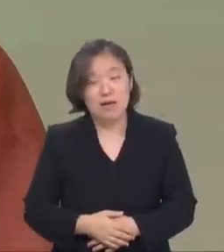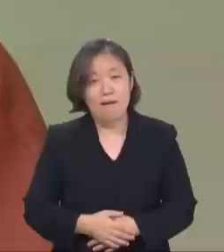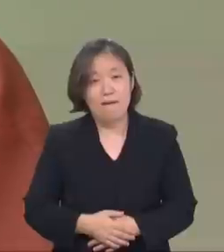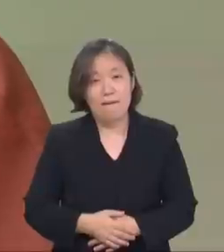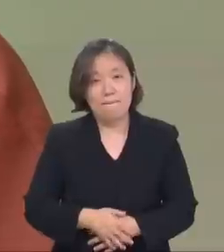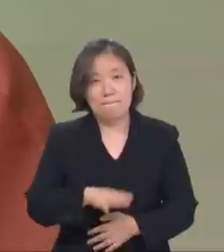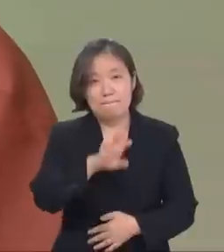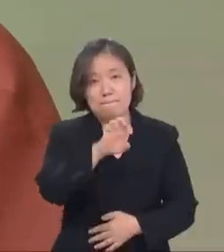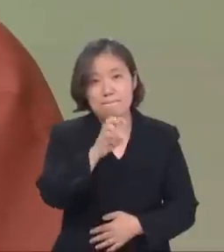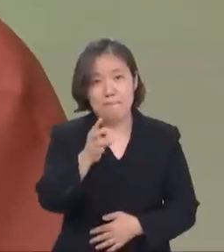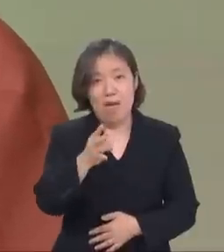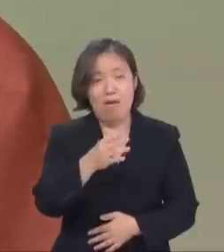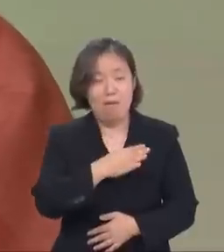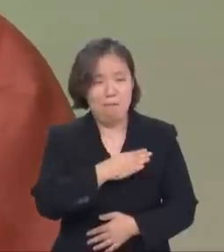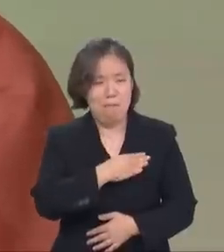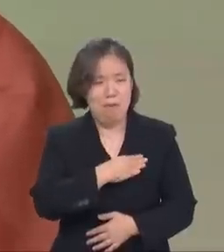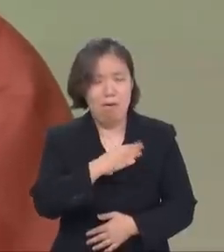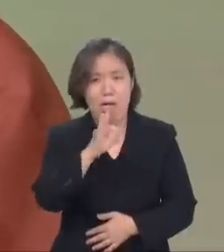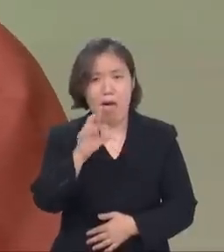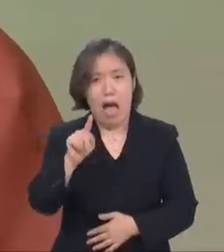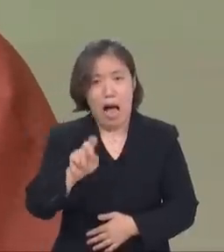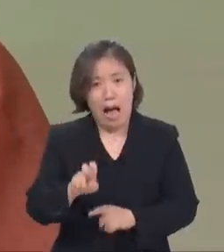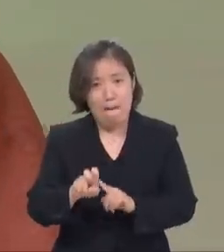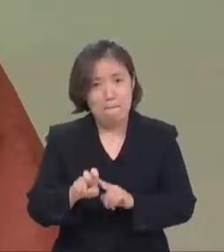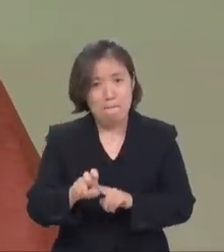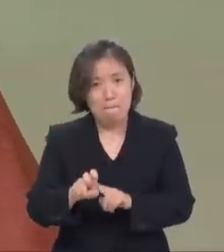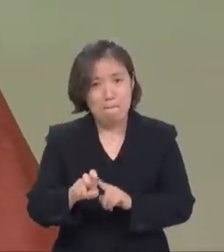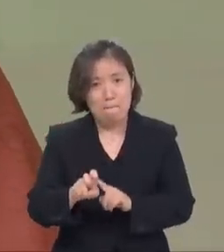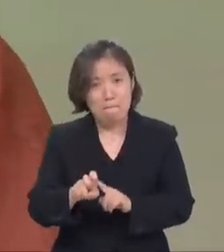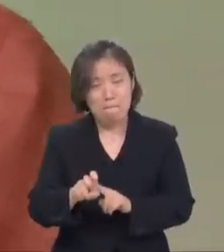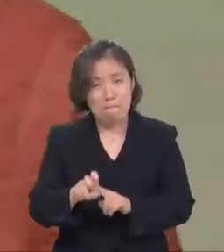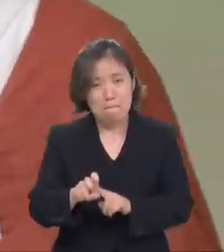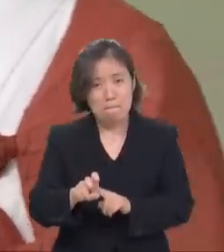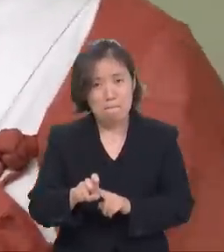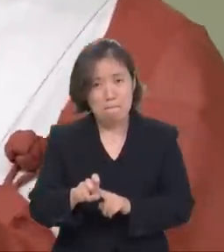폐암 안 말기 4기